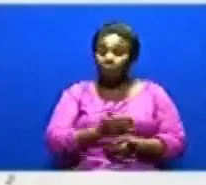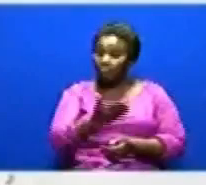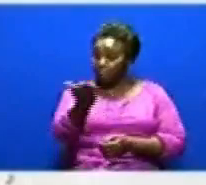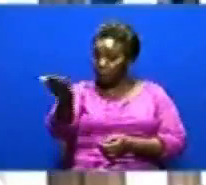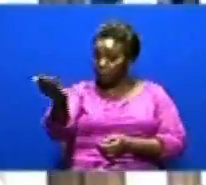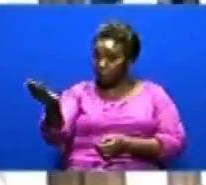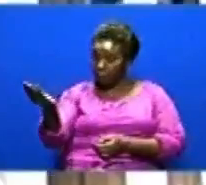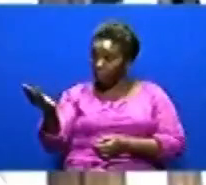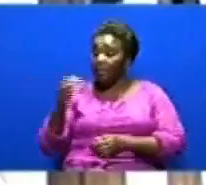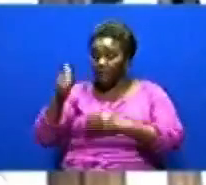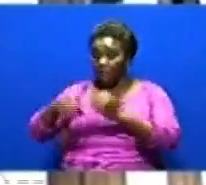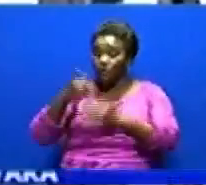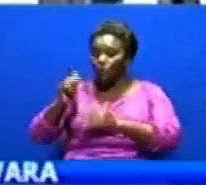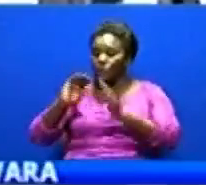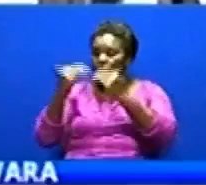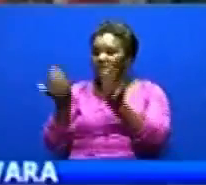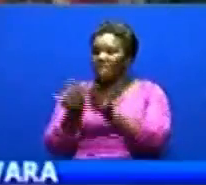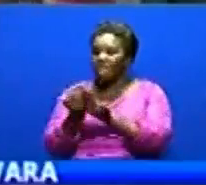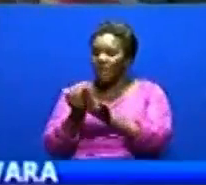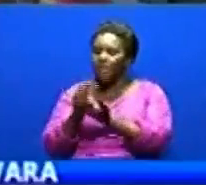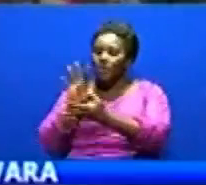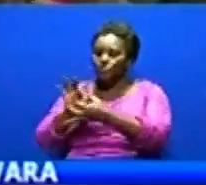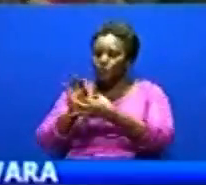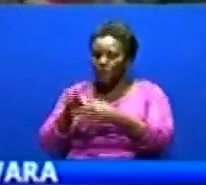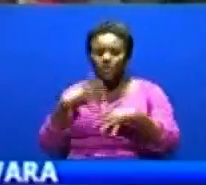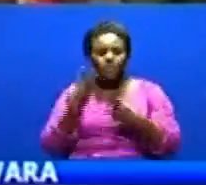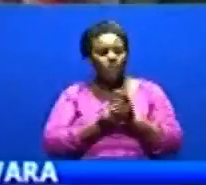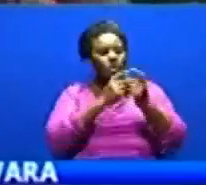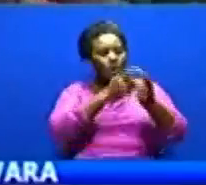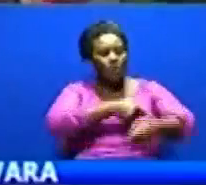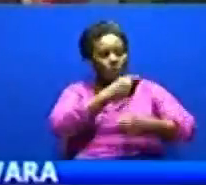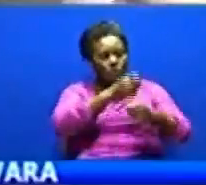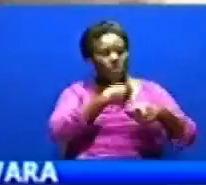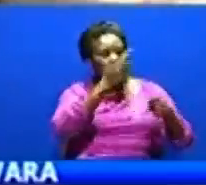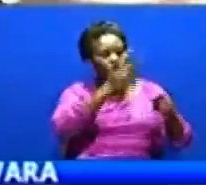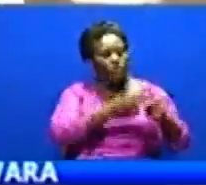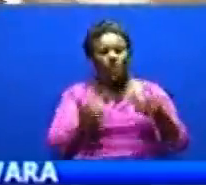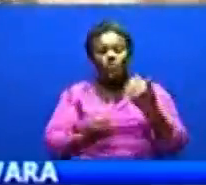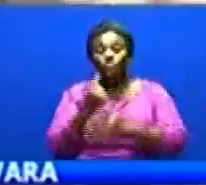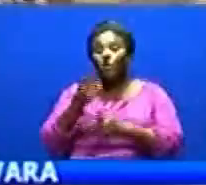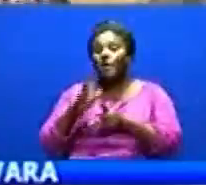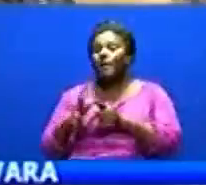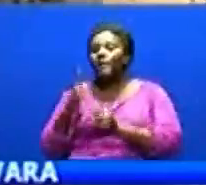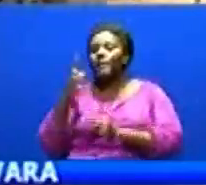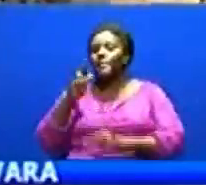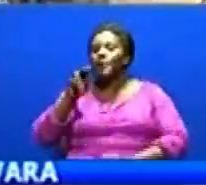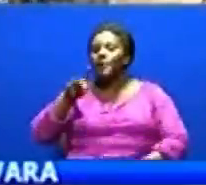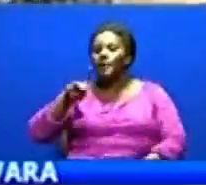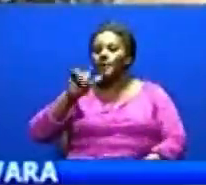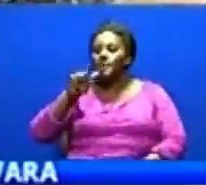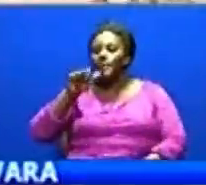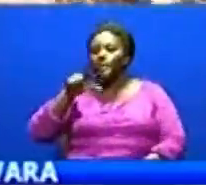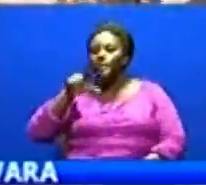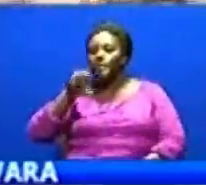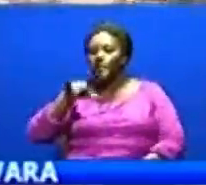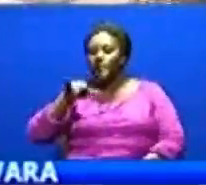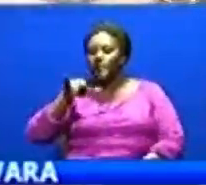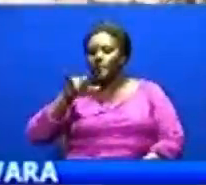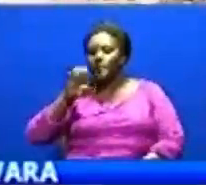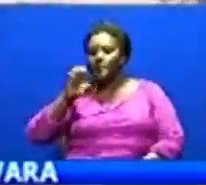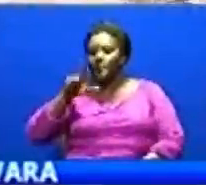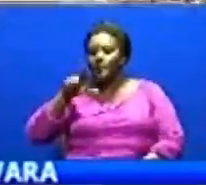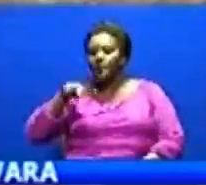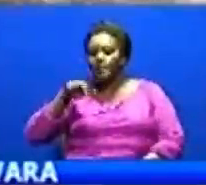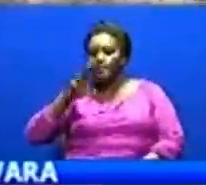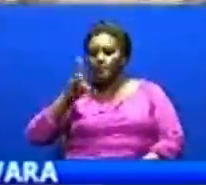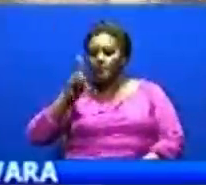vya msingi vya ushirika na wakulima wa korosho kutoka kata Naliendele ambao wameishukuru serikali kwa